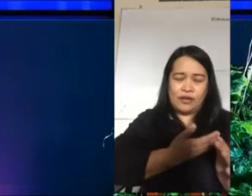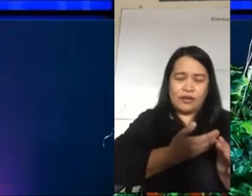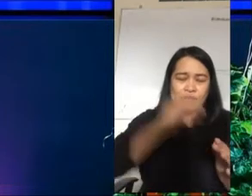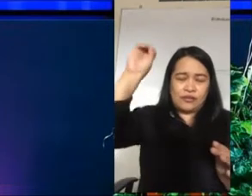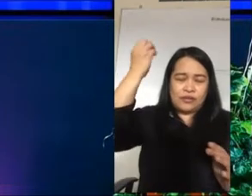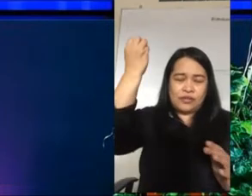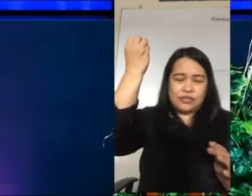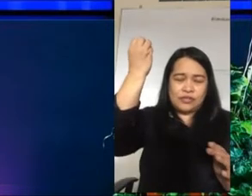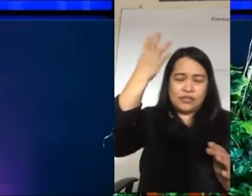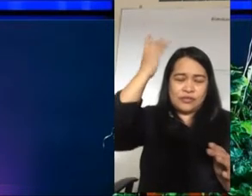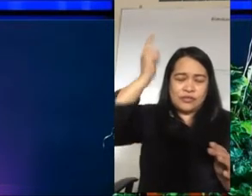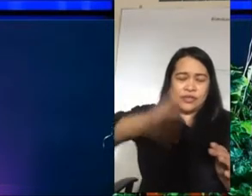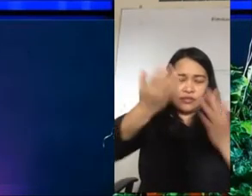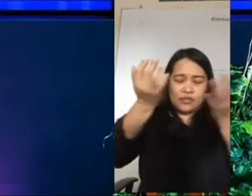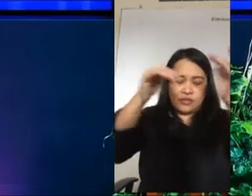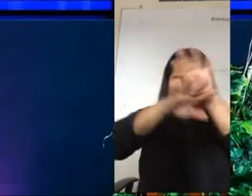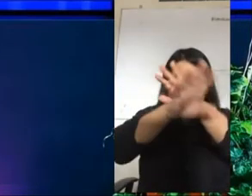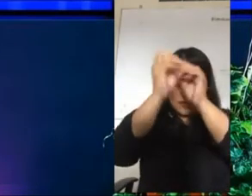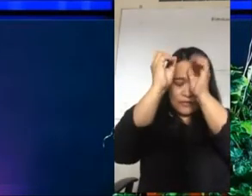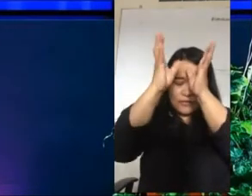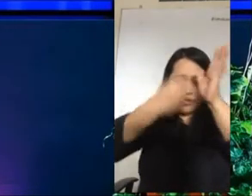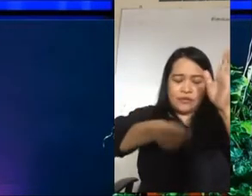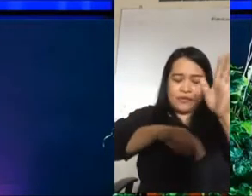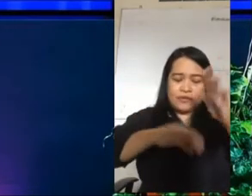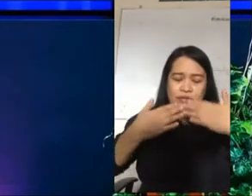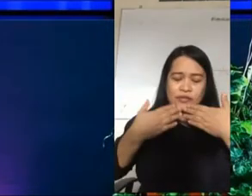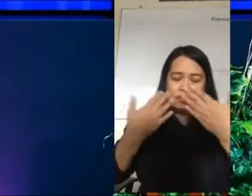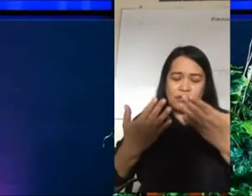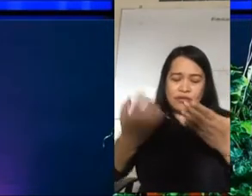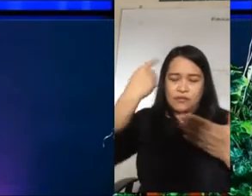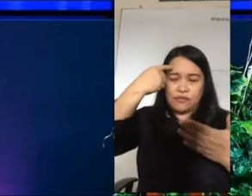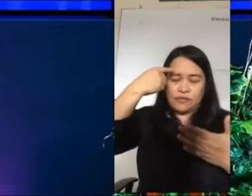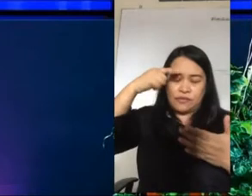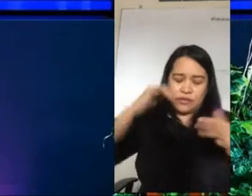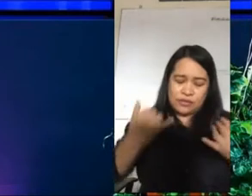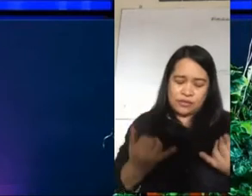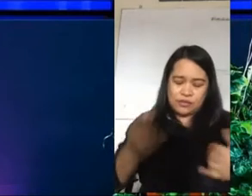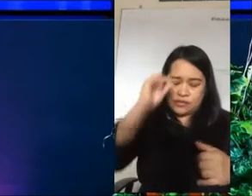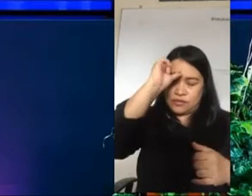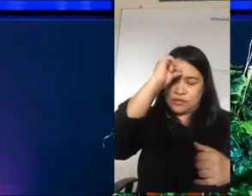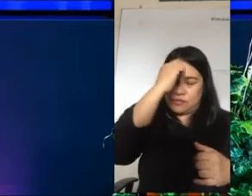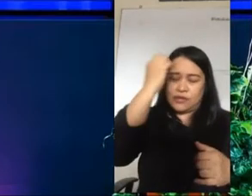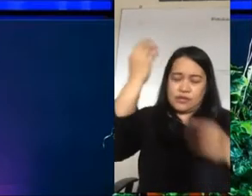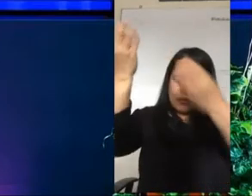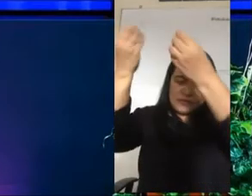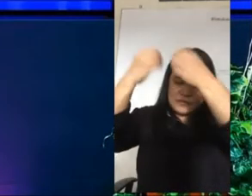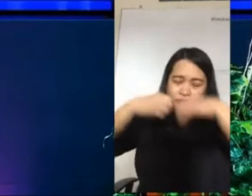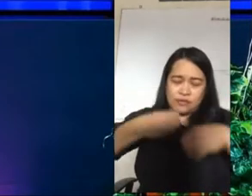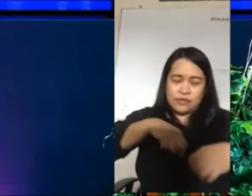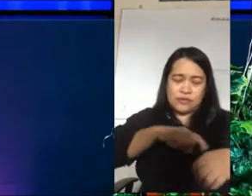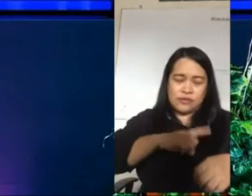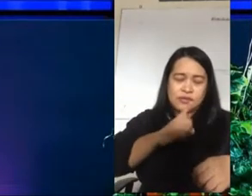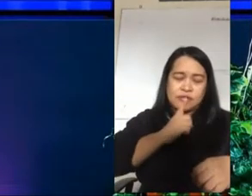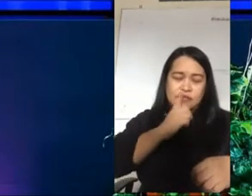Heavenly Father, we thank you for this reminder that you've given to us. Totoo,